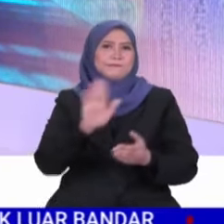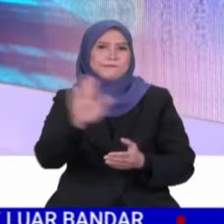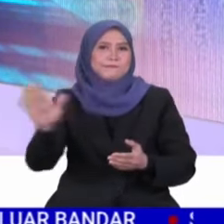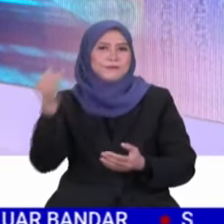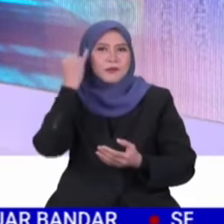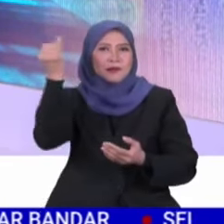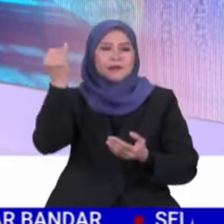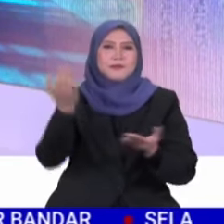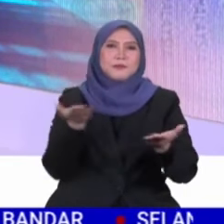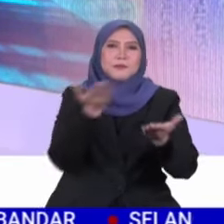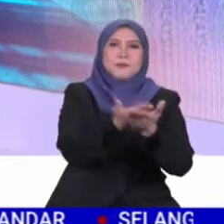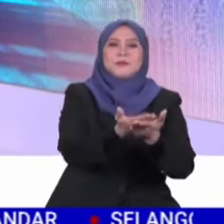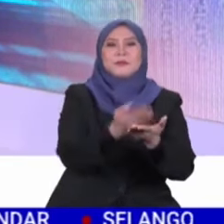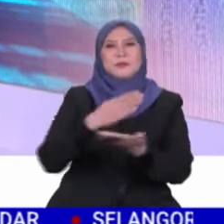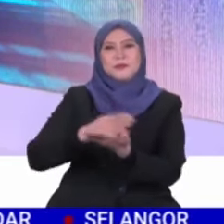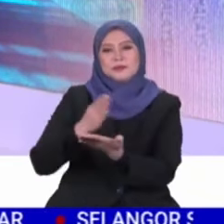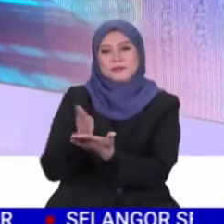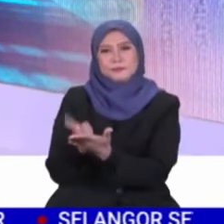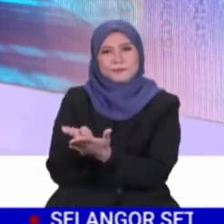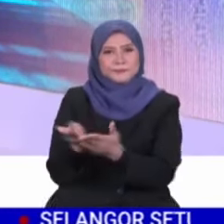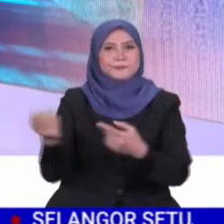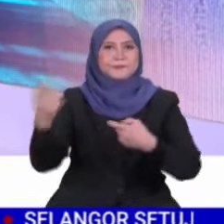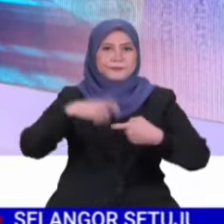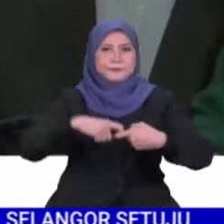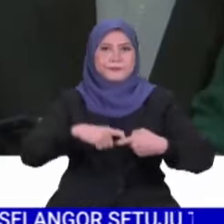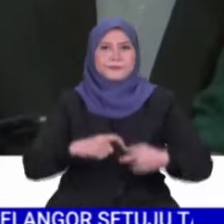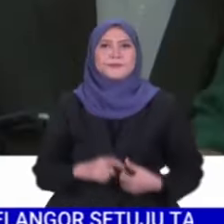berhubung belanjaan tersebut